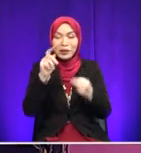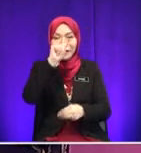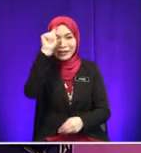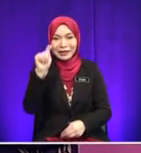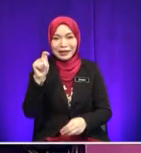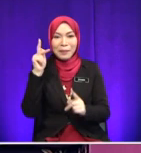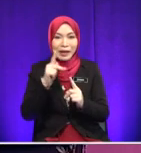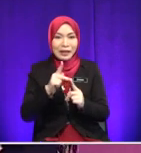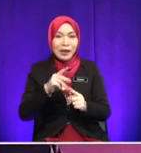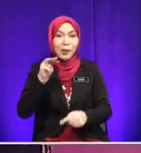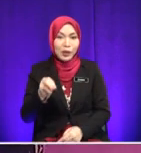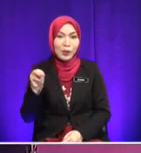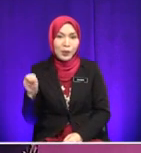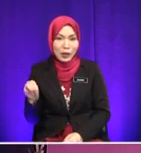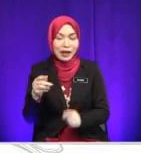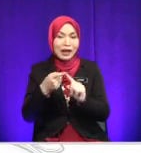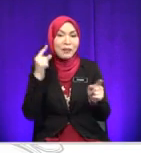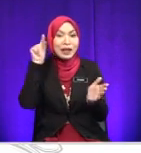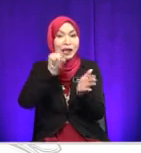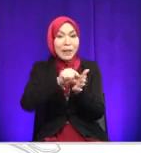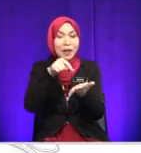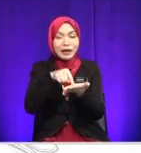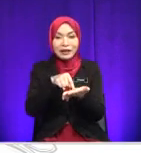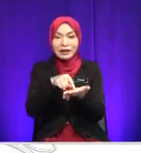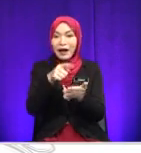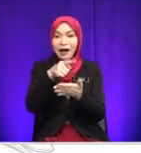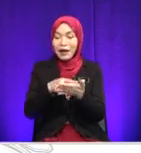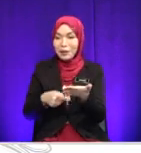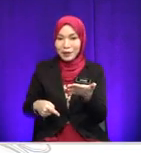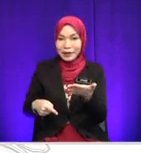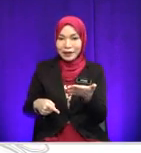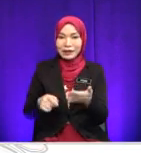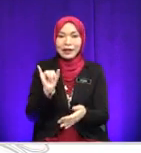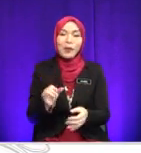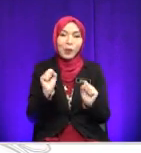saya, gambar ini apakah? Gambar ini gambar apa ni? Siapa nak cuba jawab?